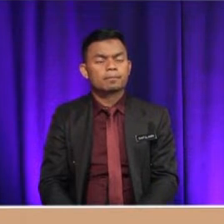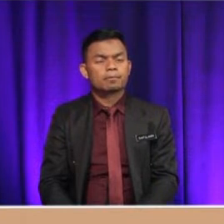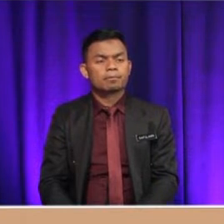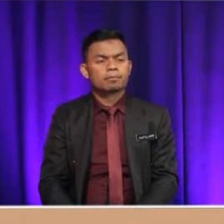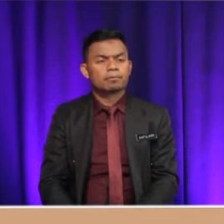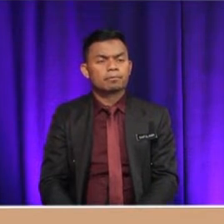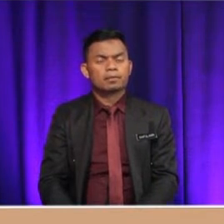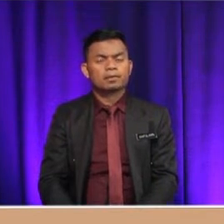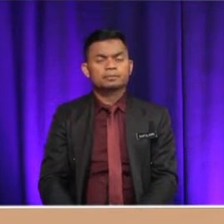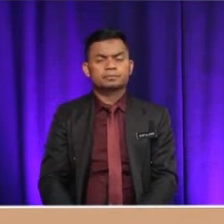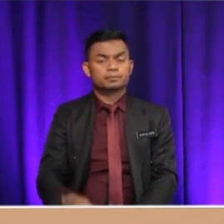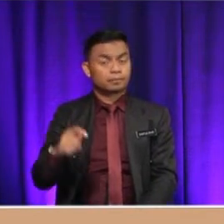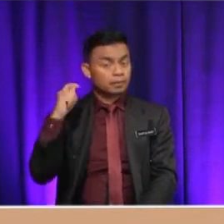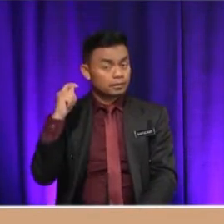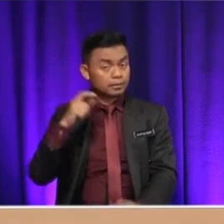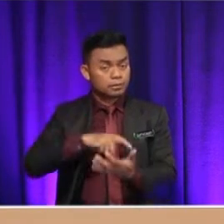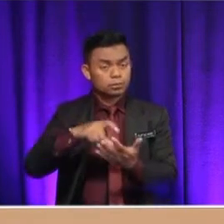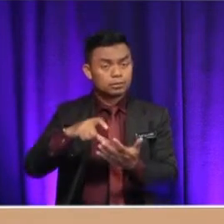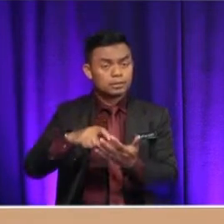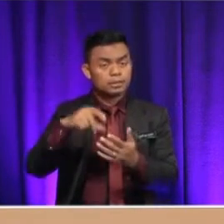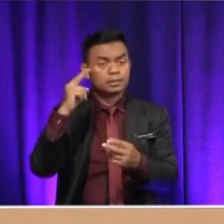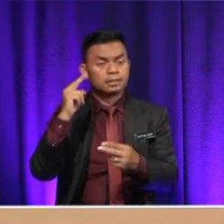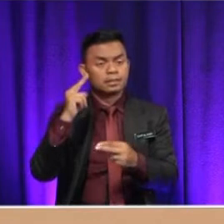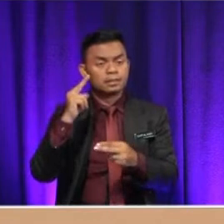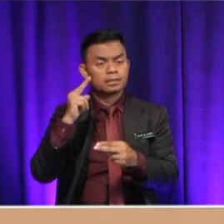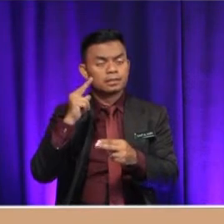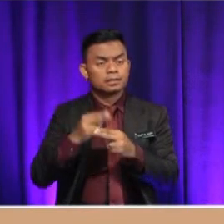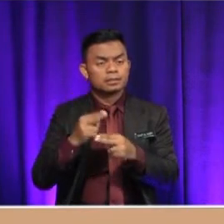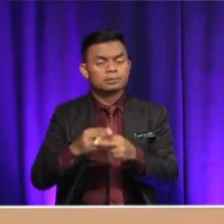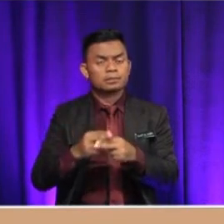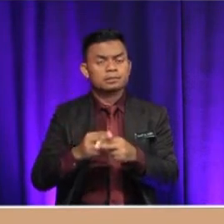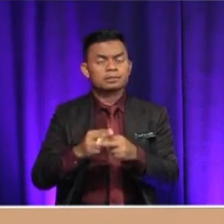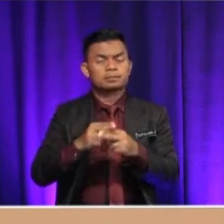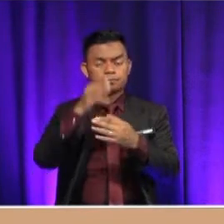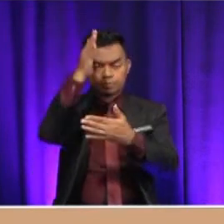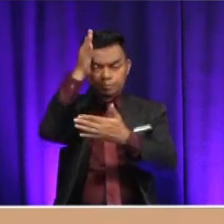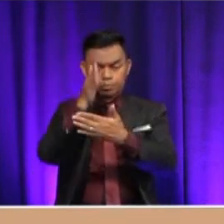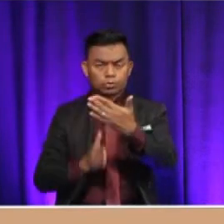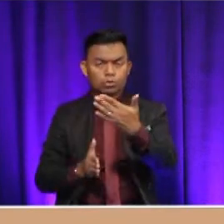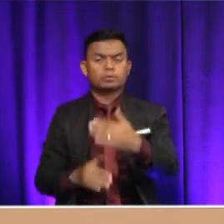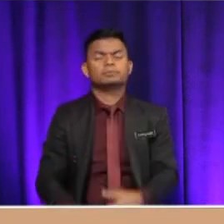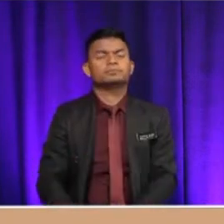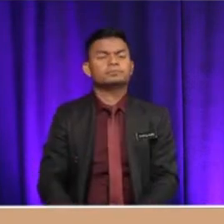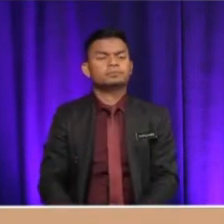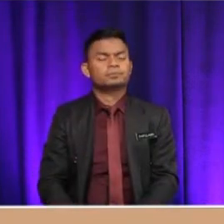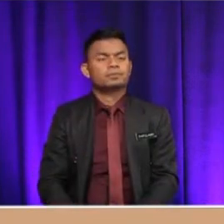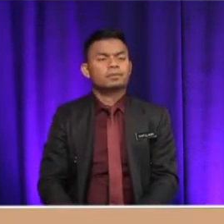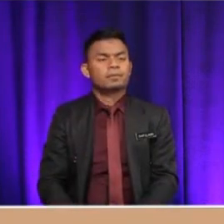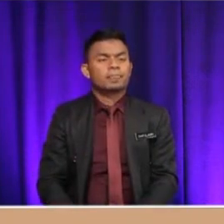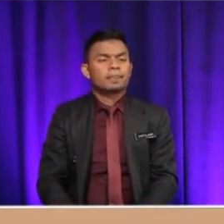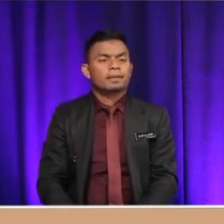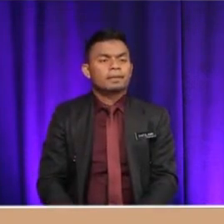Okey, kalau lukisan tadi tu namanya ialah lukisan keratan rentas. Dia potong. Keratan rentas.